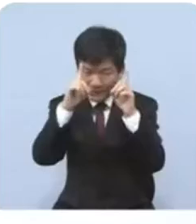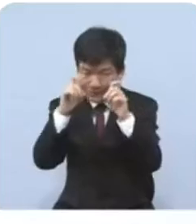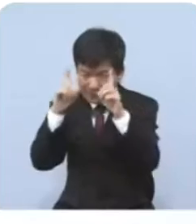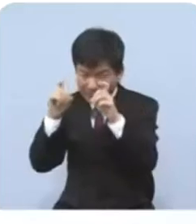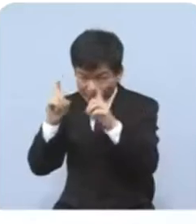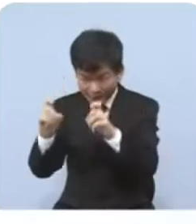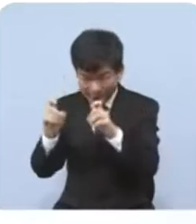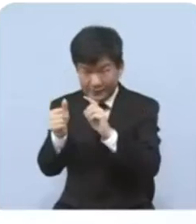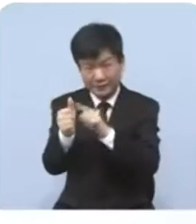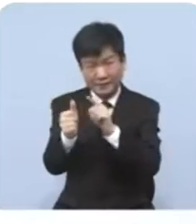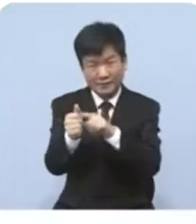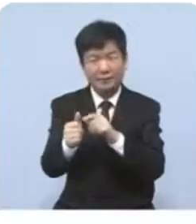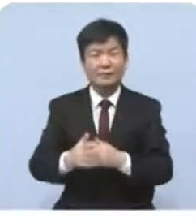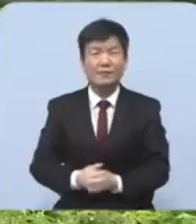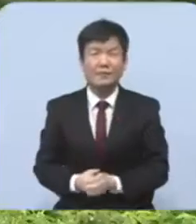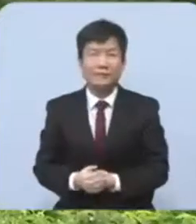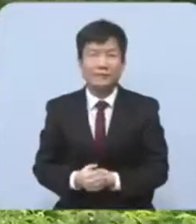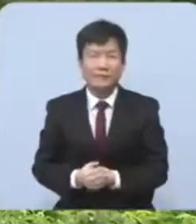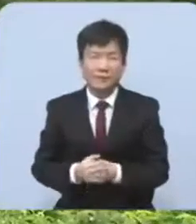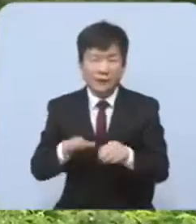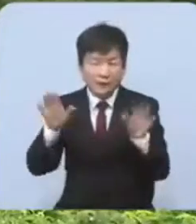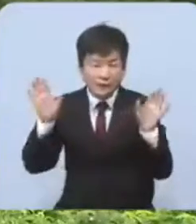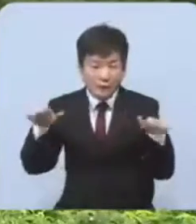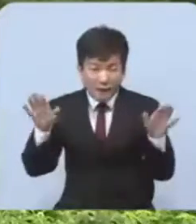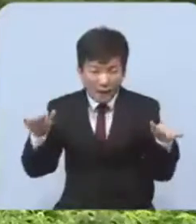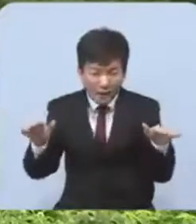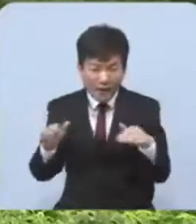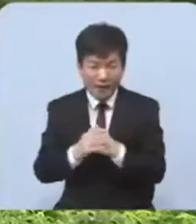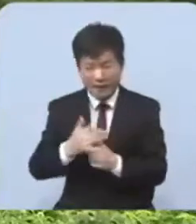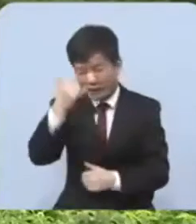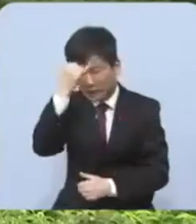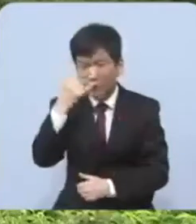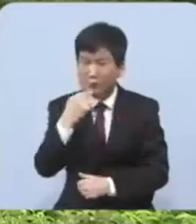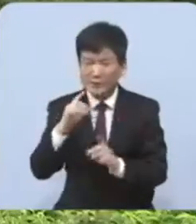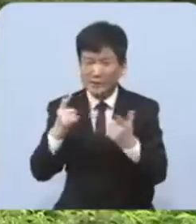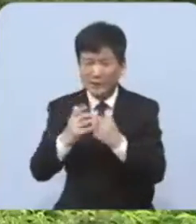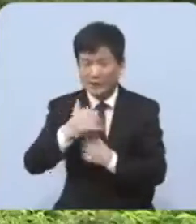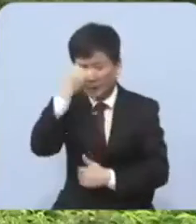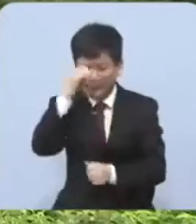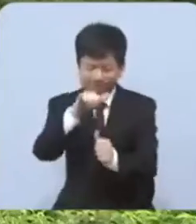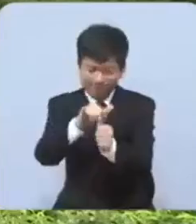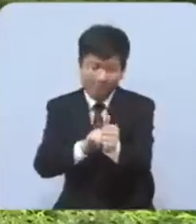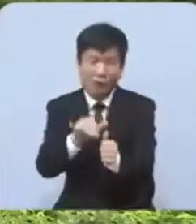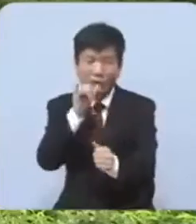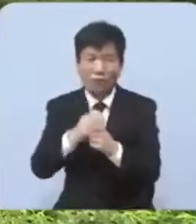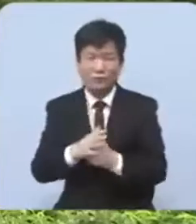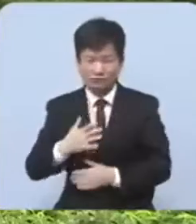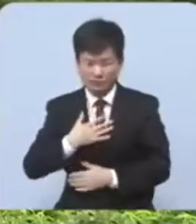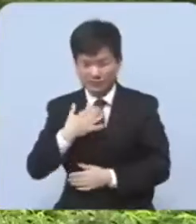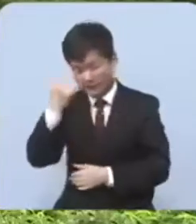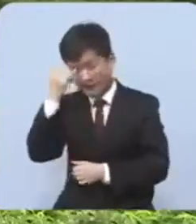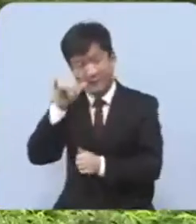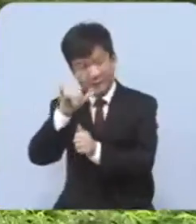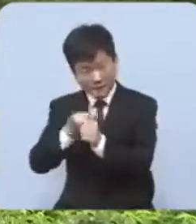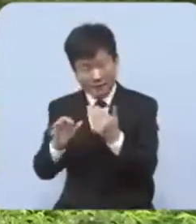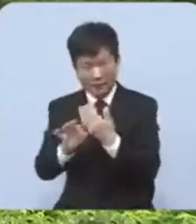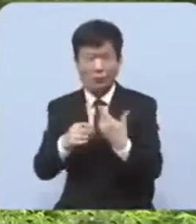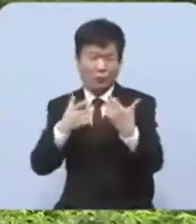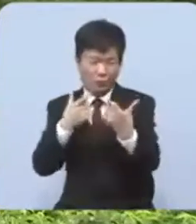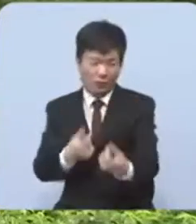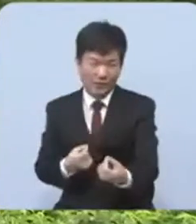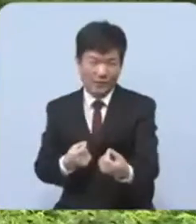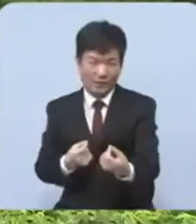김경선 작가 3 라고 해가지고 이 전부 예의가 없는 게 아니거든 예의 바르고 저희가 예의를 지키며 는 밴드